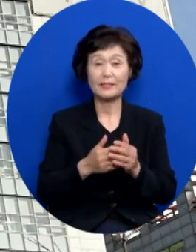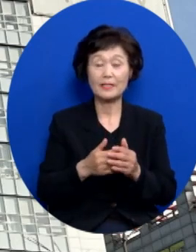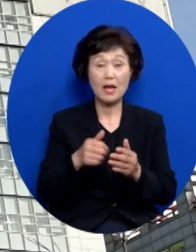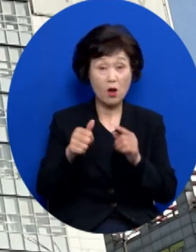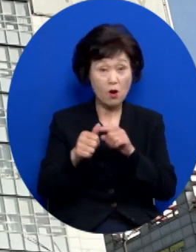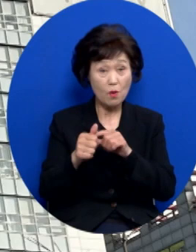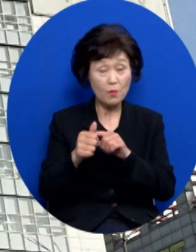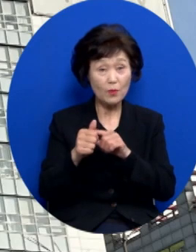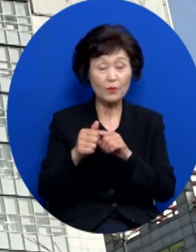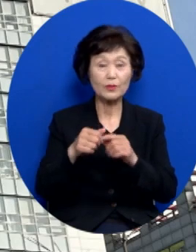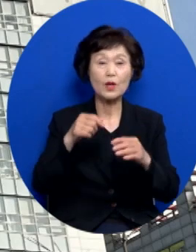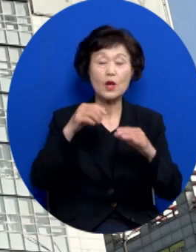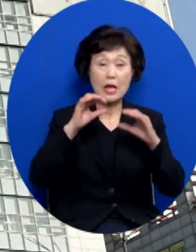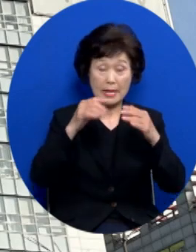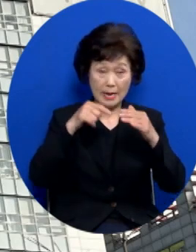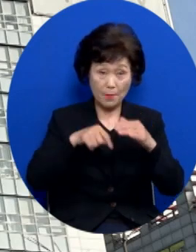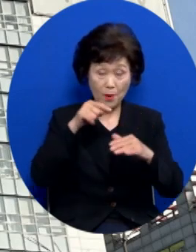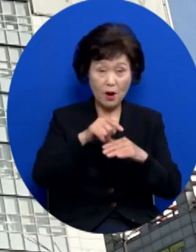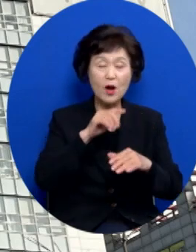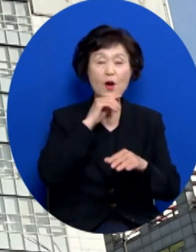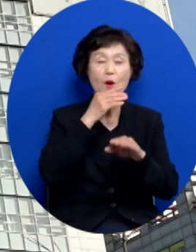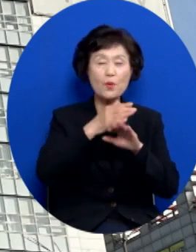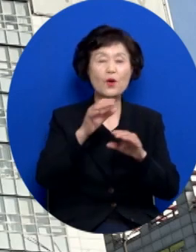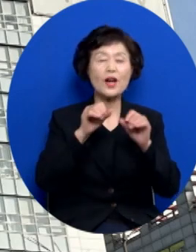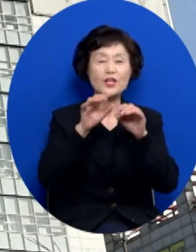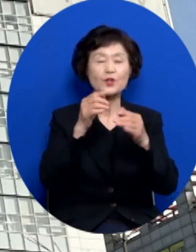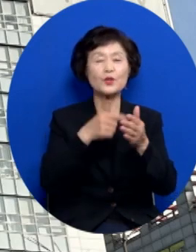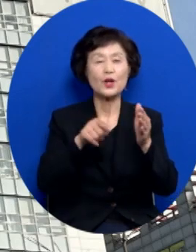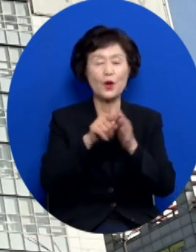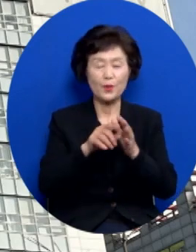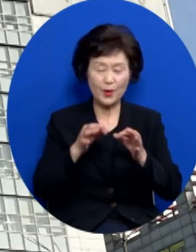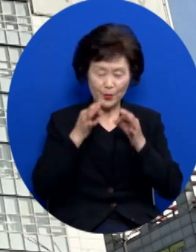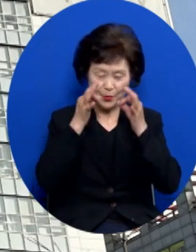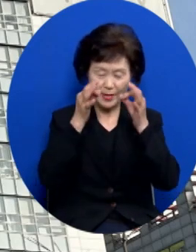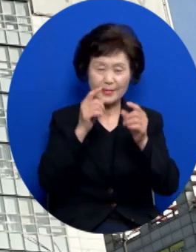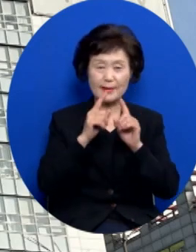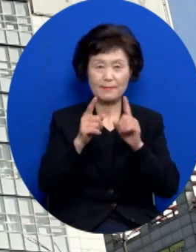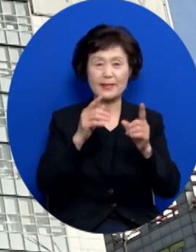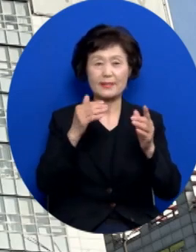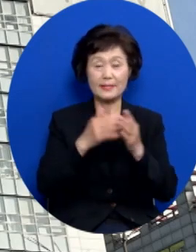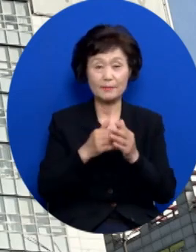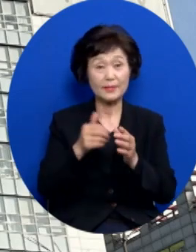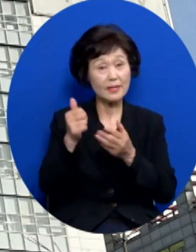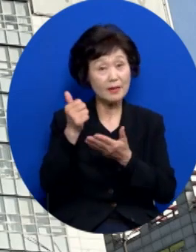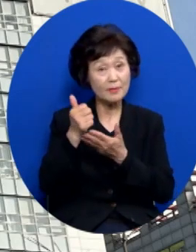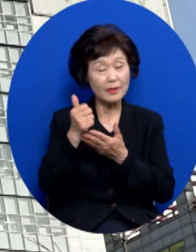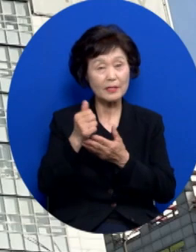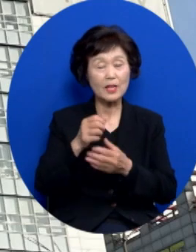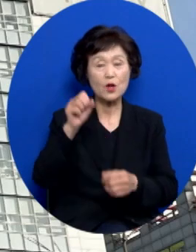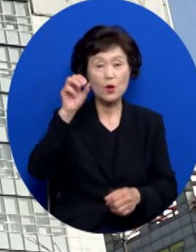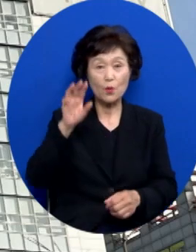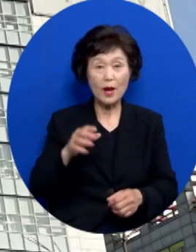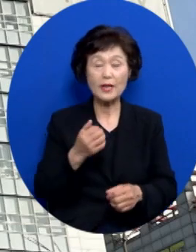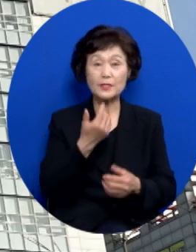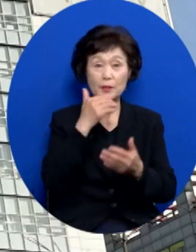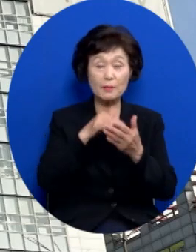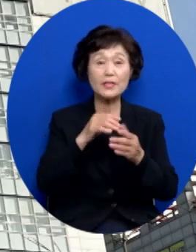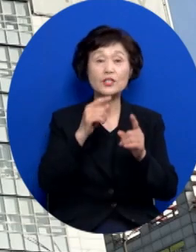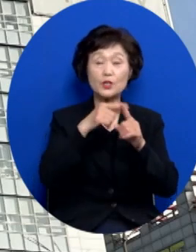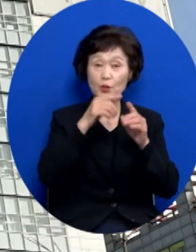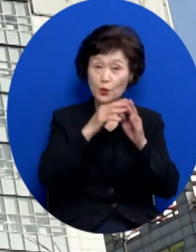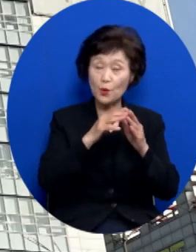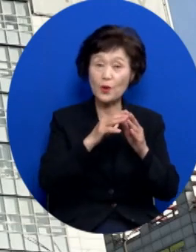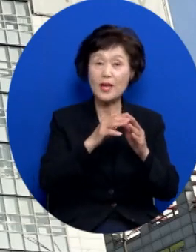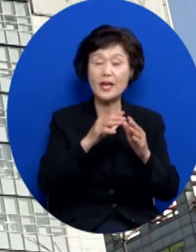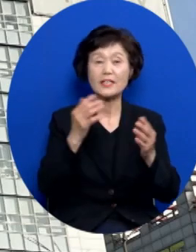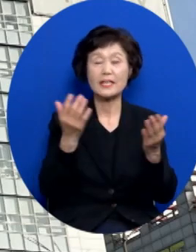국내외 선교와 북한 선교를 위해 최선을 다하겠다고 소감을 밝혔습니다. 김 이사장은 광주 반석교회와 세종